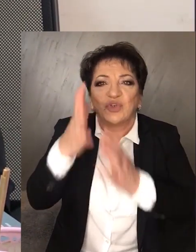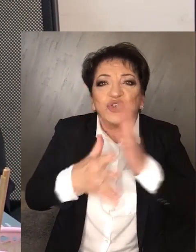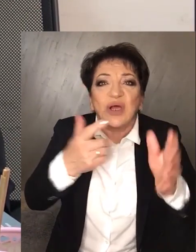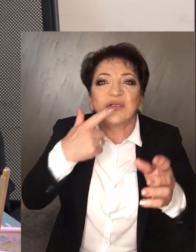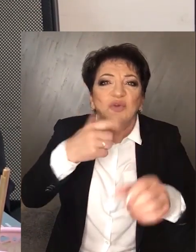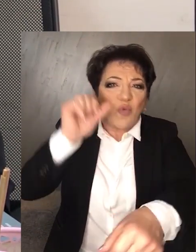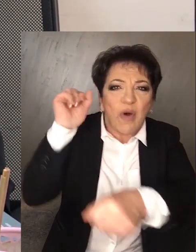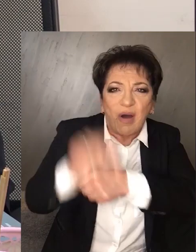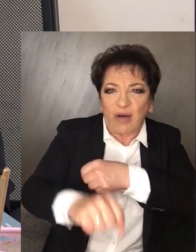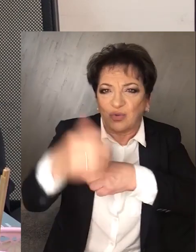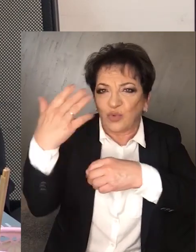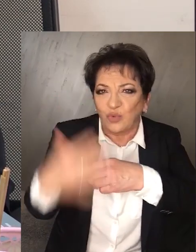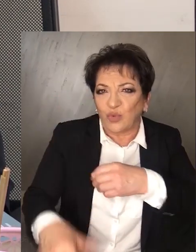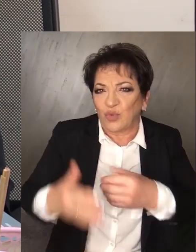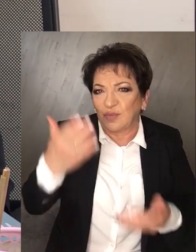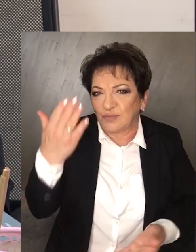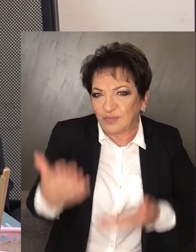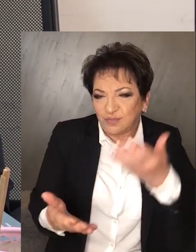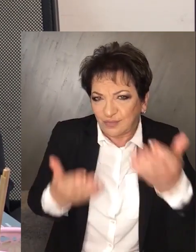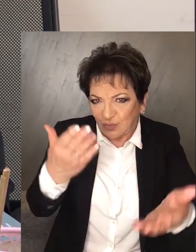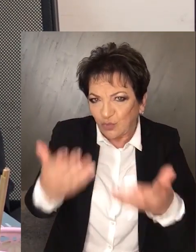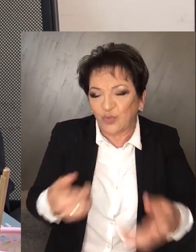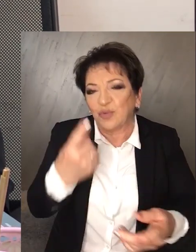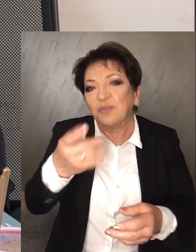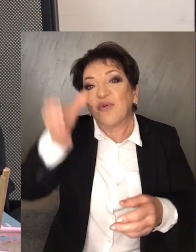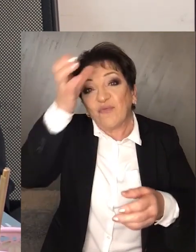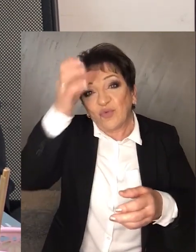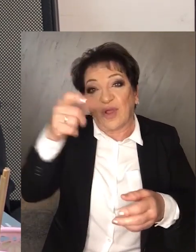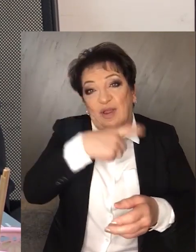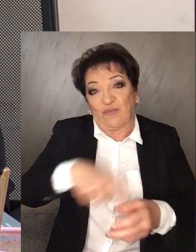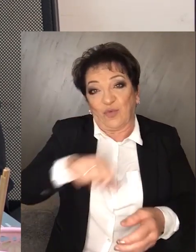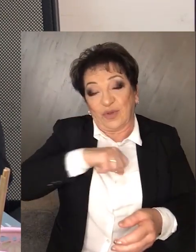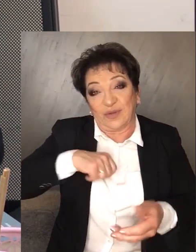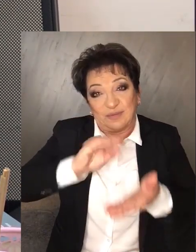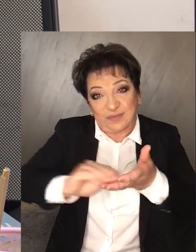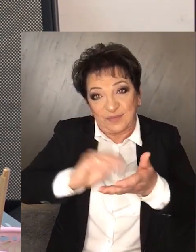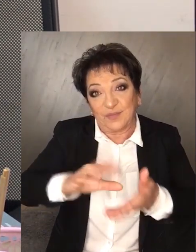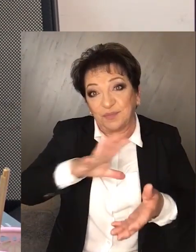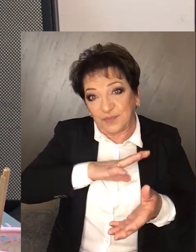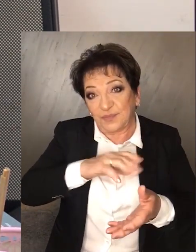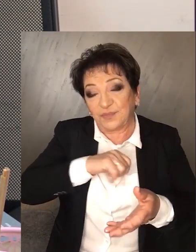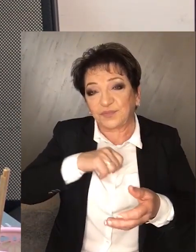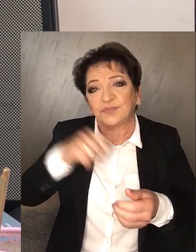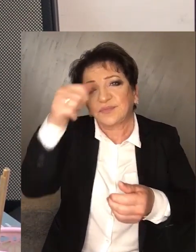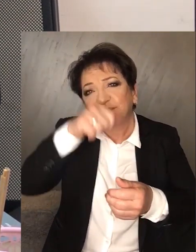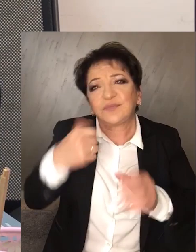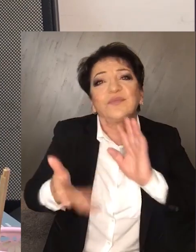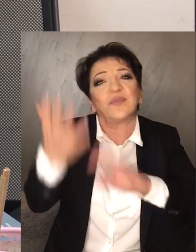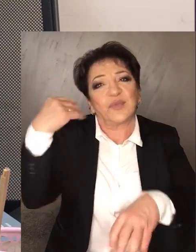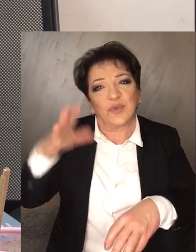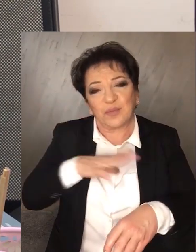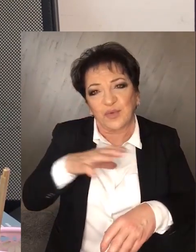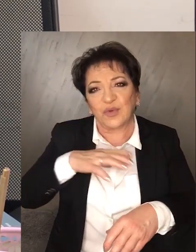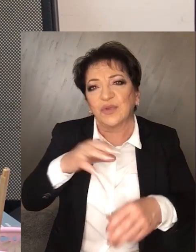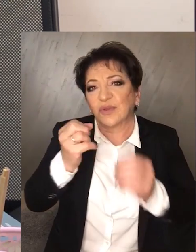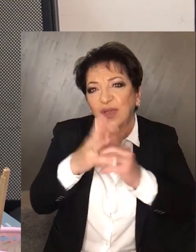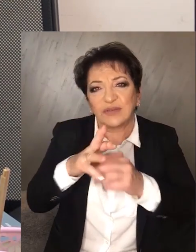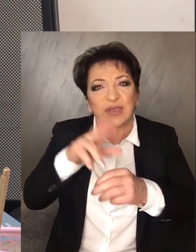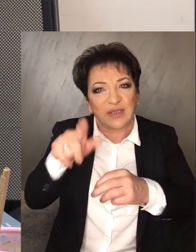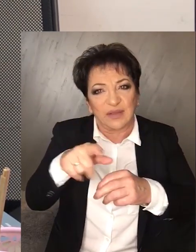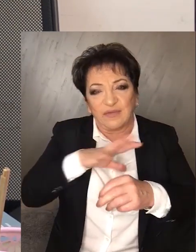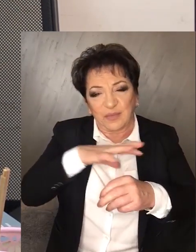մեծ քայլարշավի է ելել, մեծ հաղթական, մեծ քայլարշավի թափով։ Ես մի հատ ոտանավոր ունեմ,